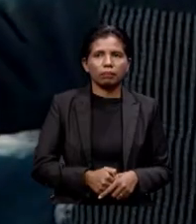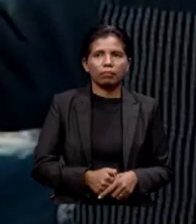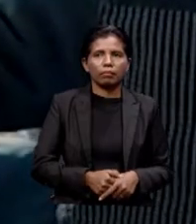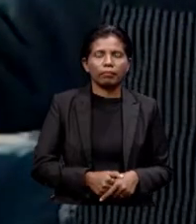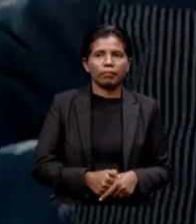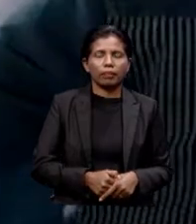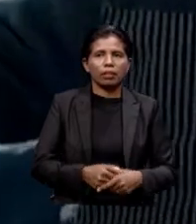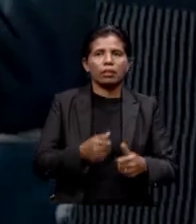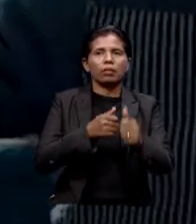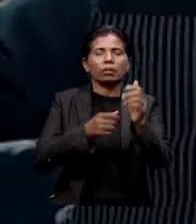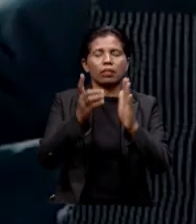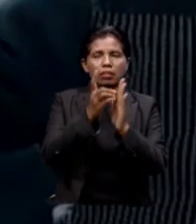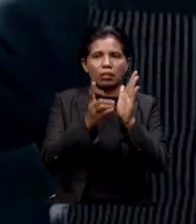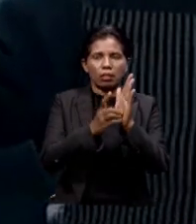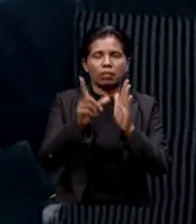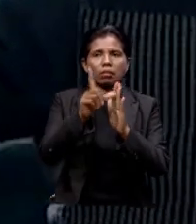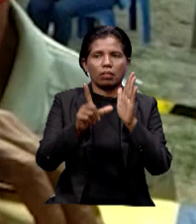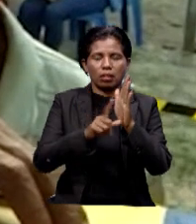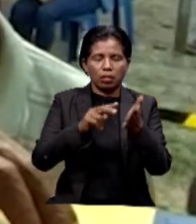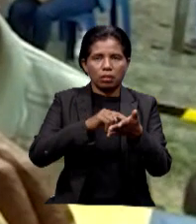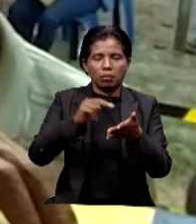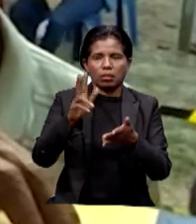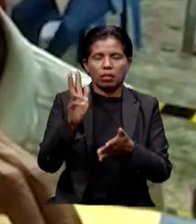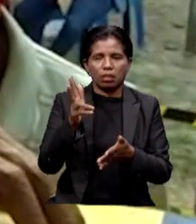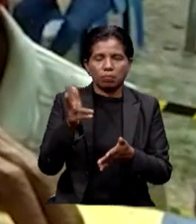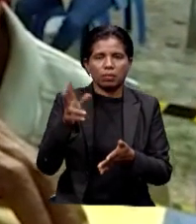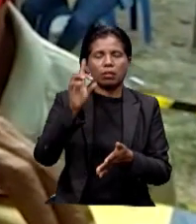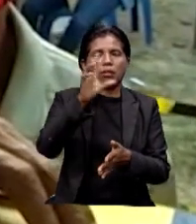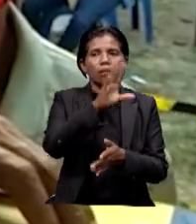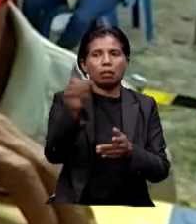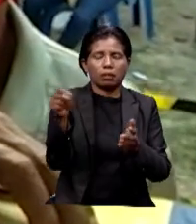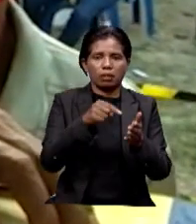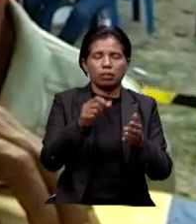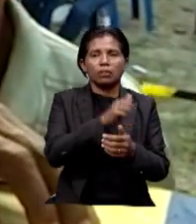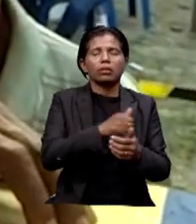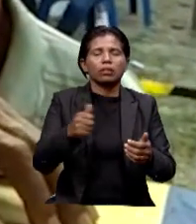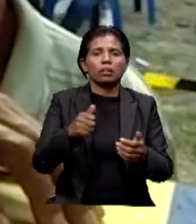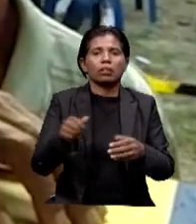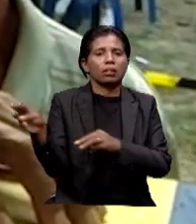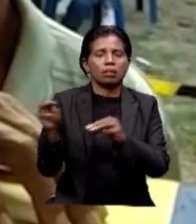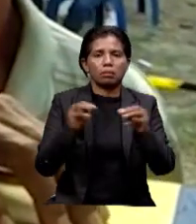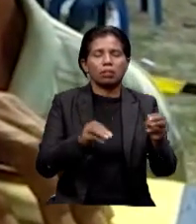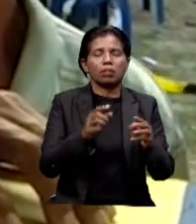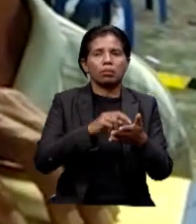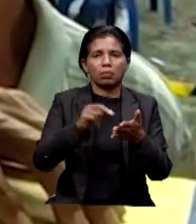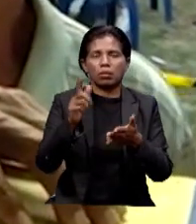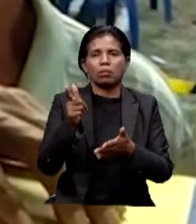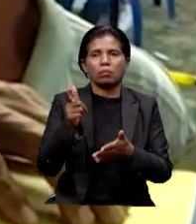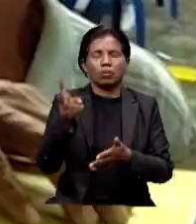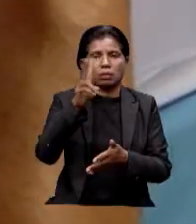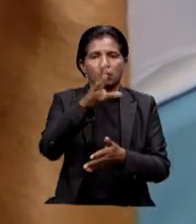Bajia ba decreto lei número 3900 bara rihu 2900 ho alterasaun número 8900 bara